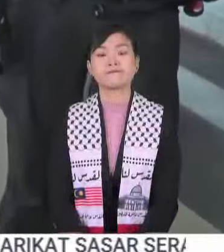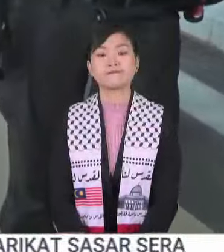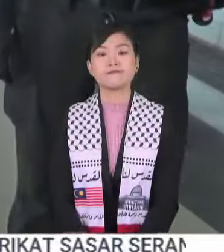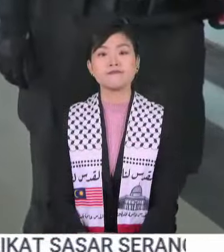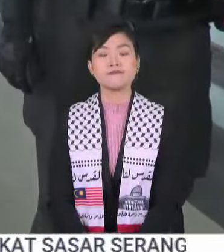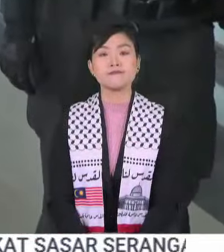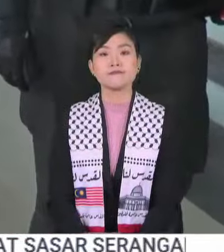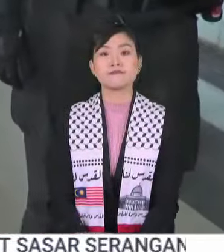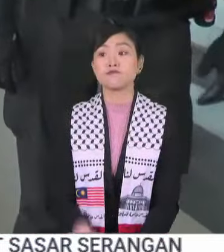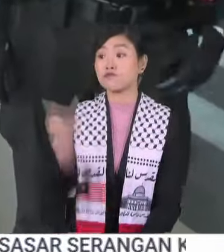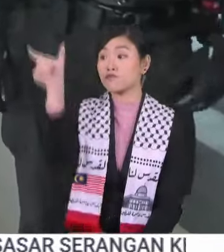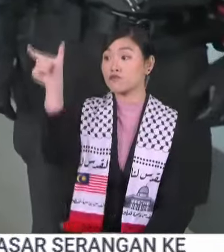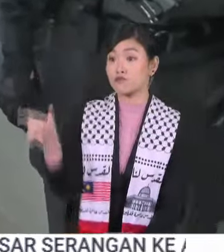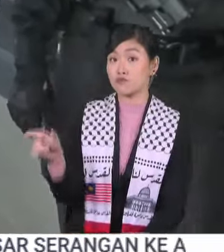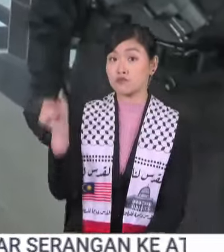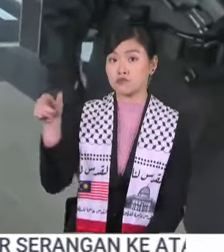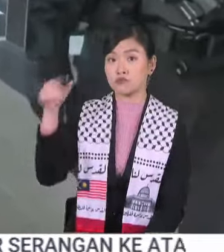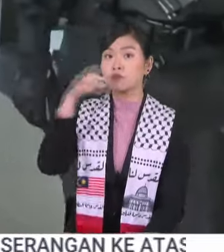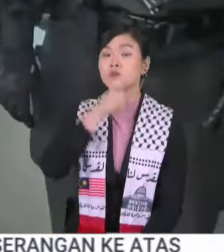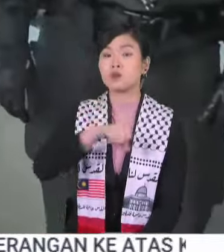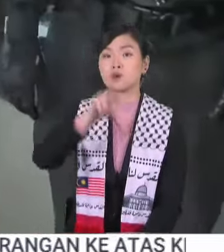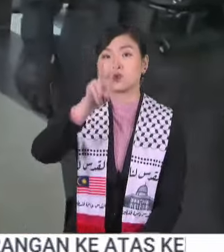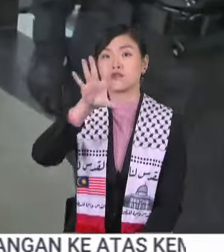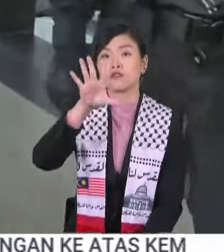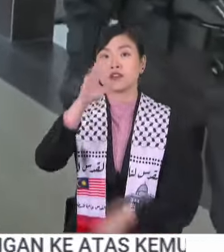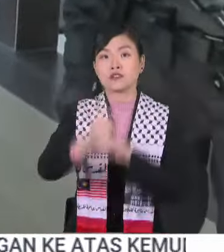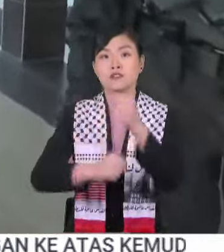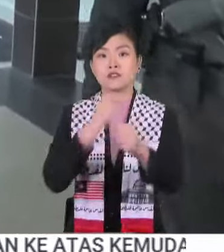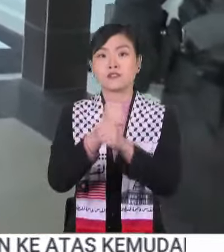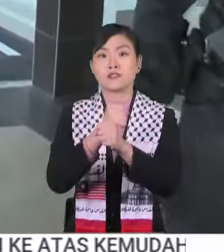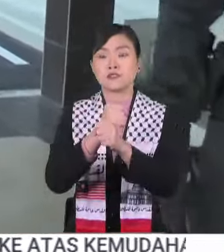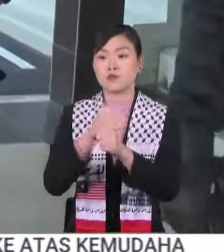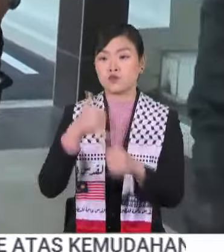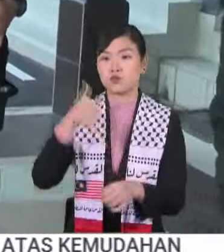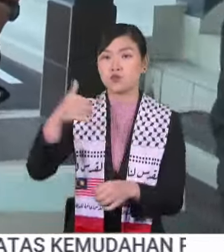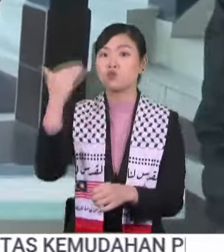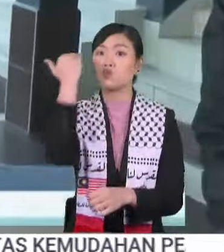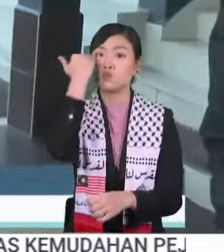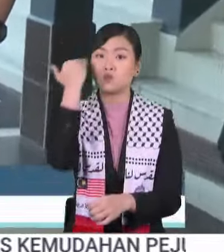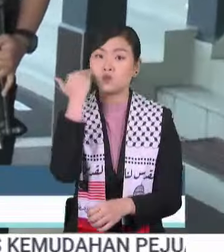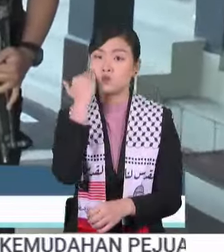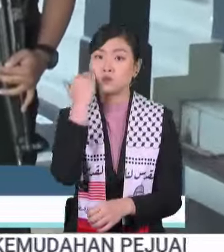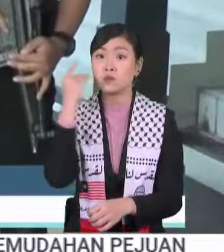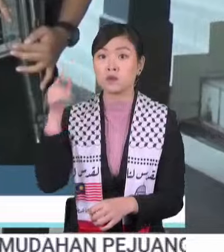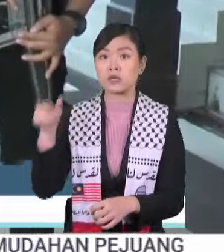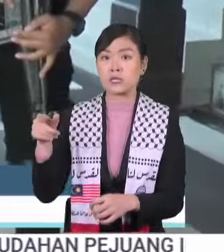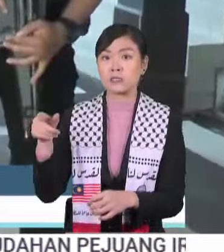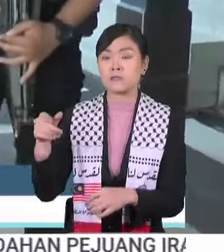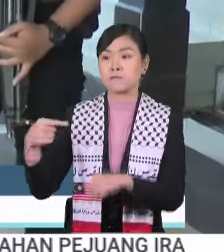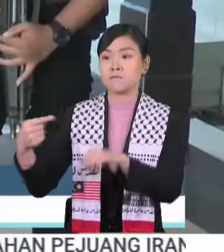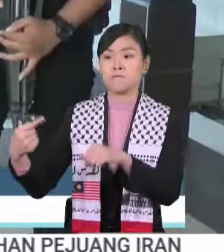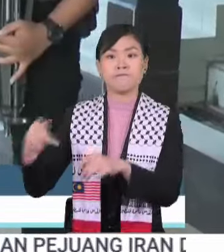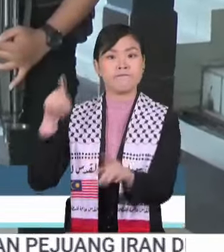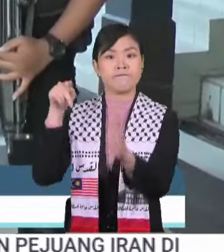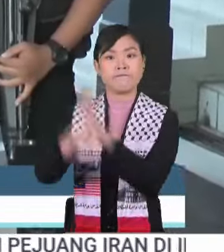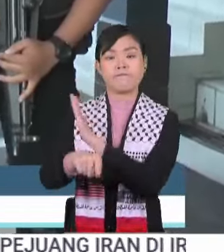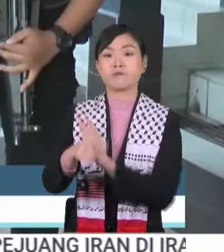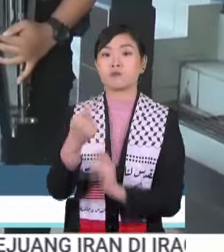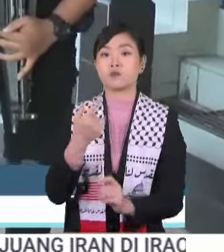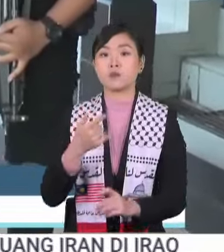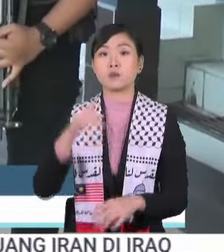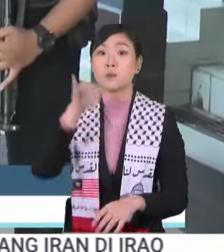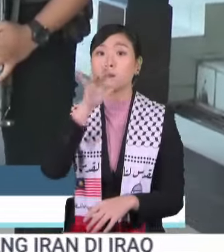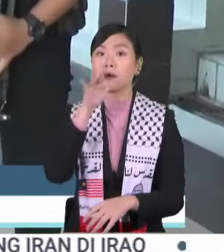waspada seorang posman 25 tahun dihadapkan di Mahkamah majistret Batu Pahat atas pertuduhan membunuh ibu tunggal